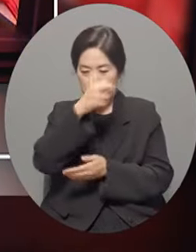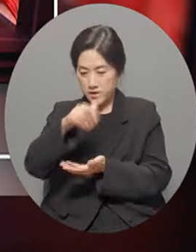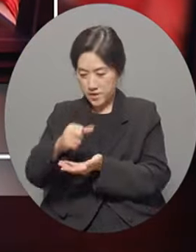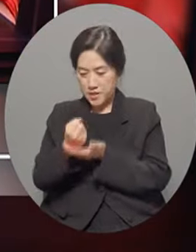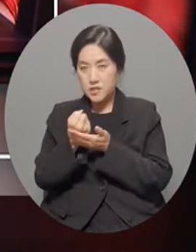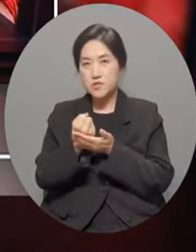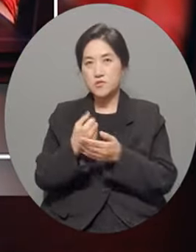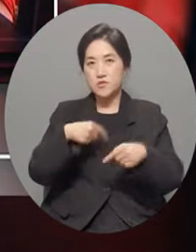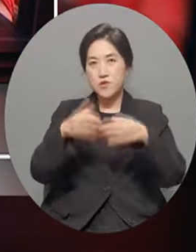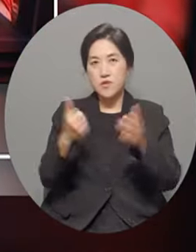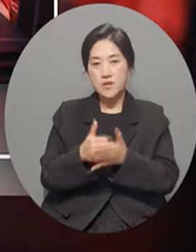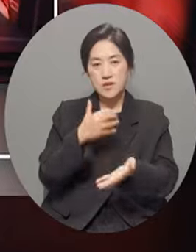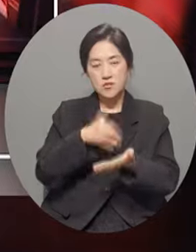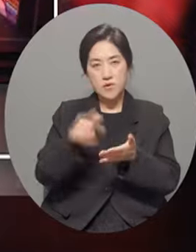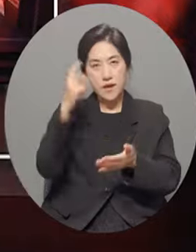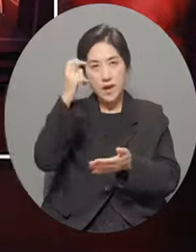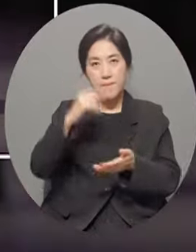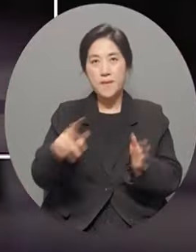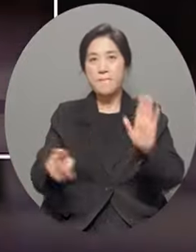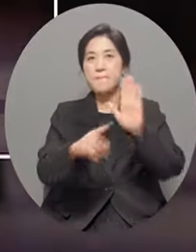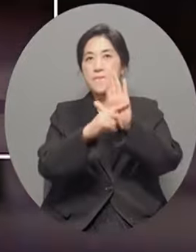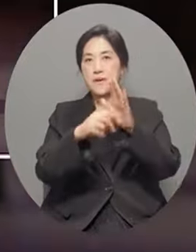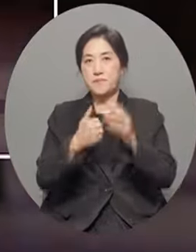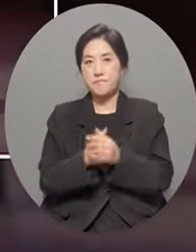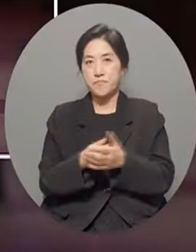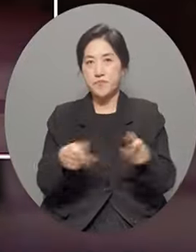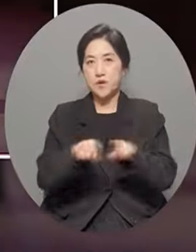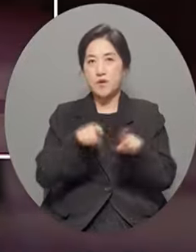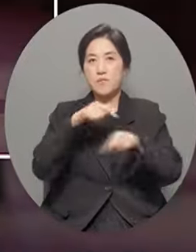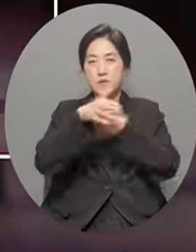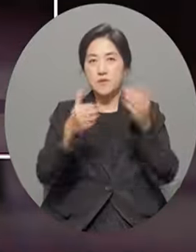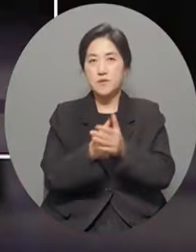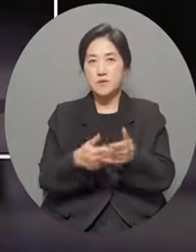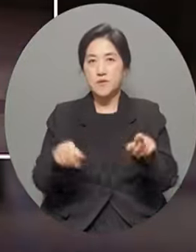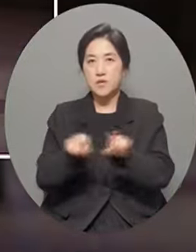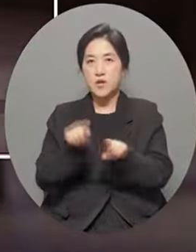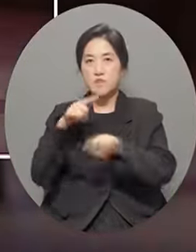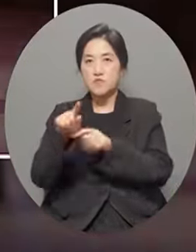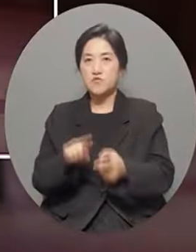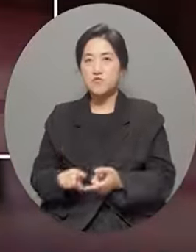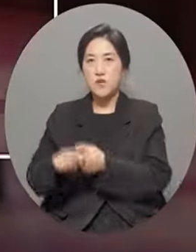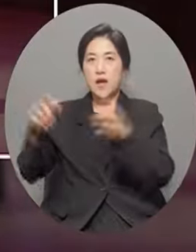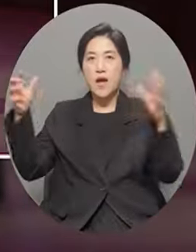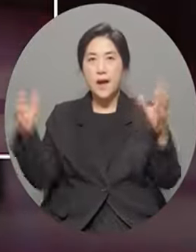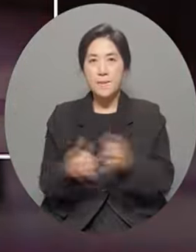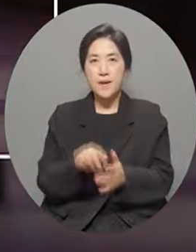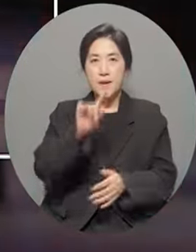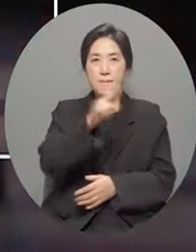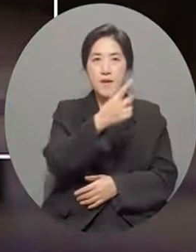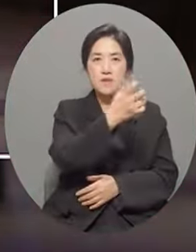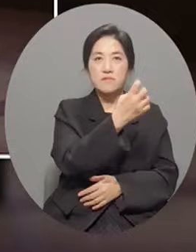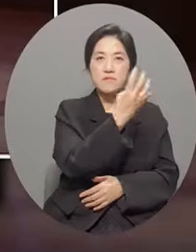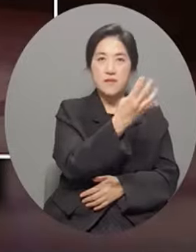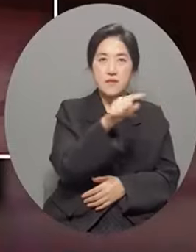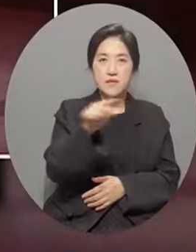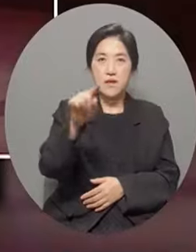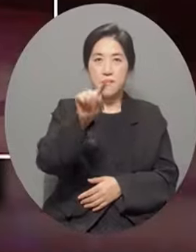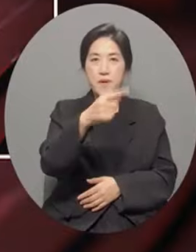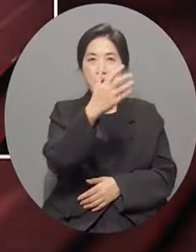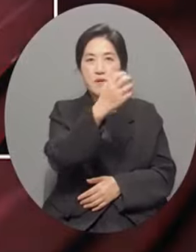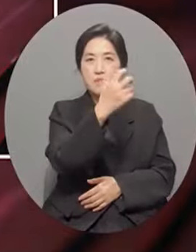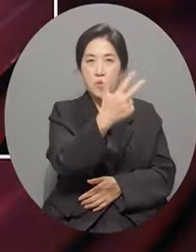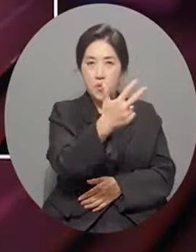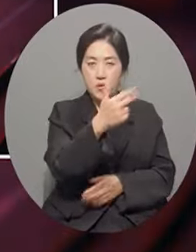주요 정당의 의석수를 예측했습니다. 더불어민주당과 더불어민주연합을 합쳐서 184석에서